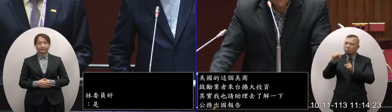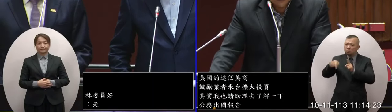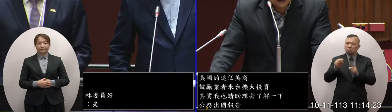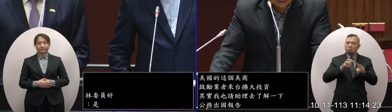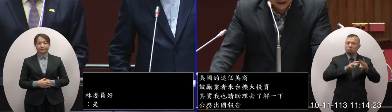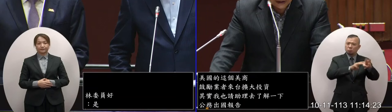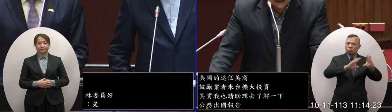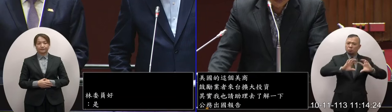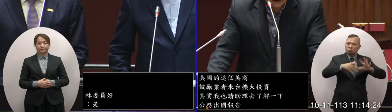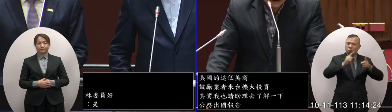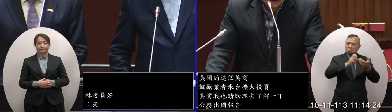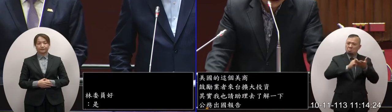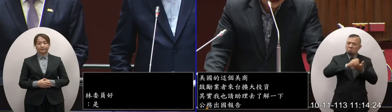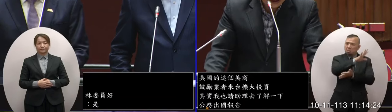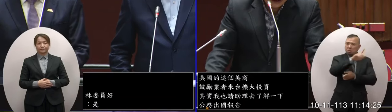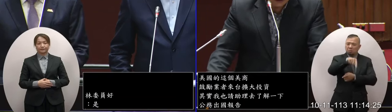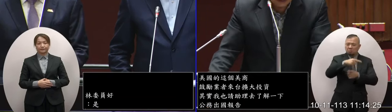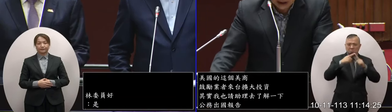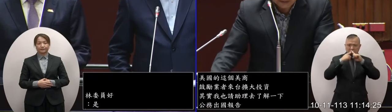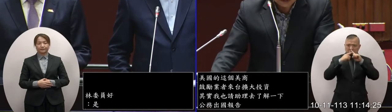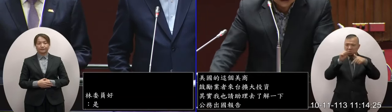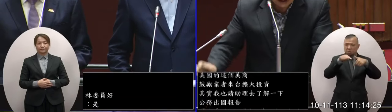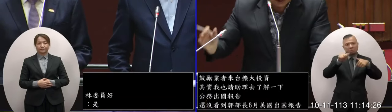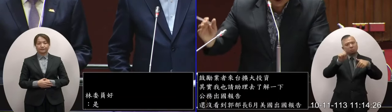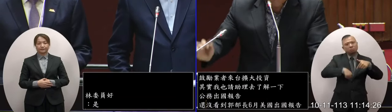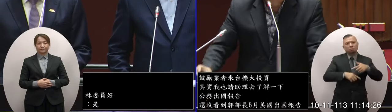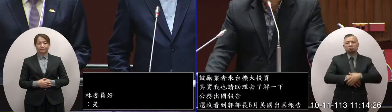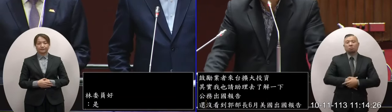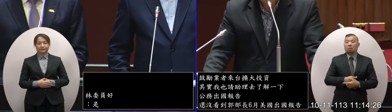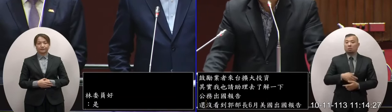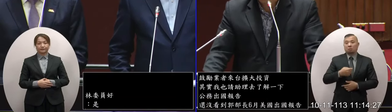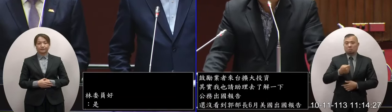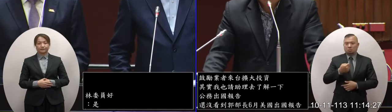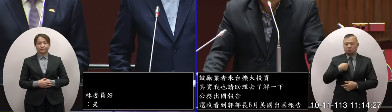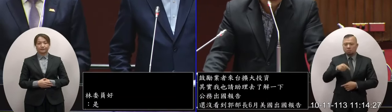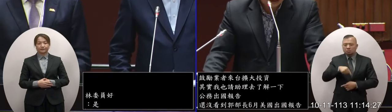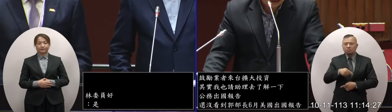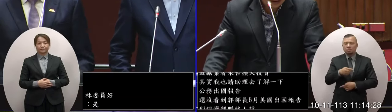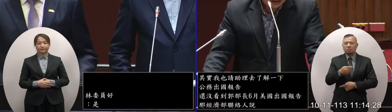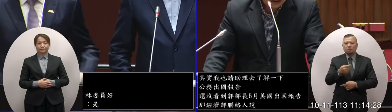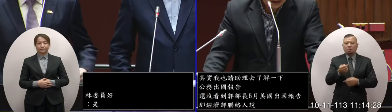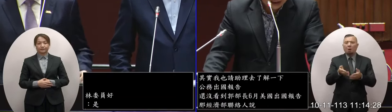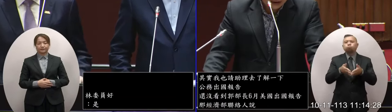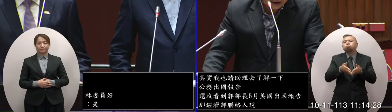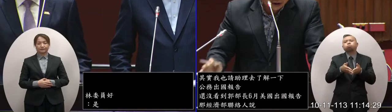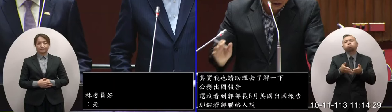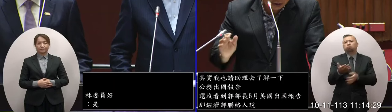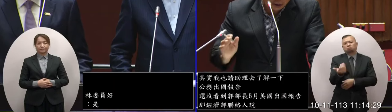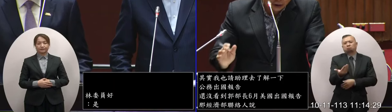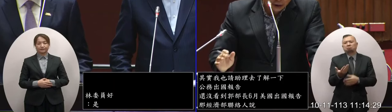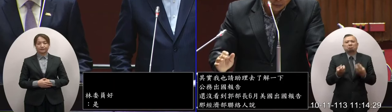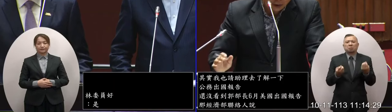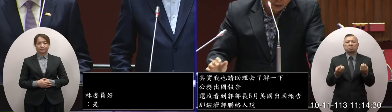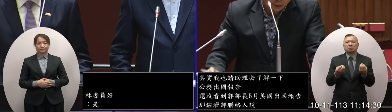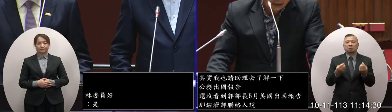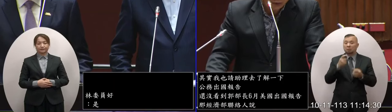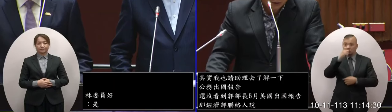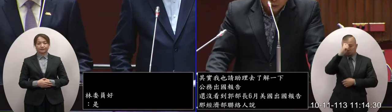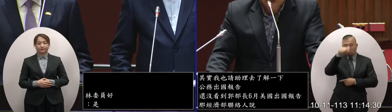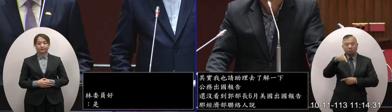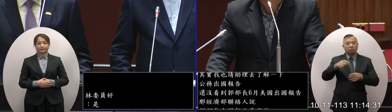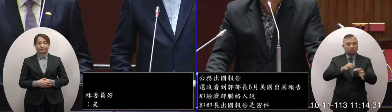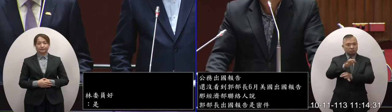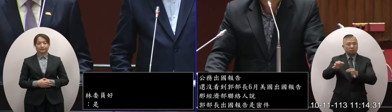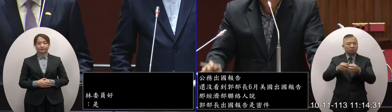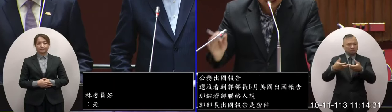哦。那对此本席我也没有打算索取该密件呐、啊、哦只是希望说经济部要端